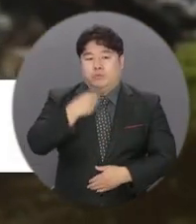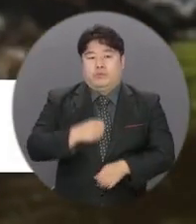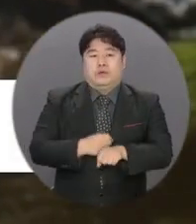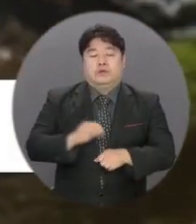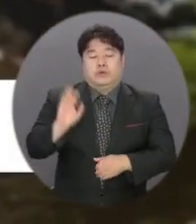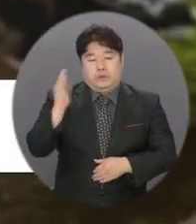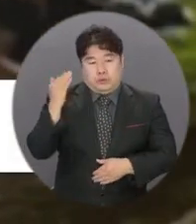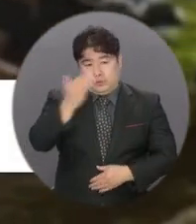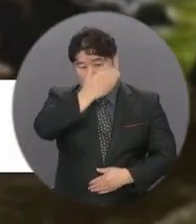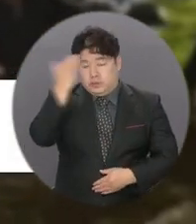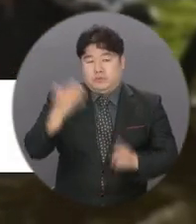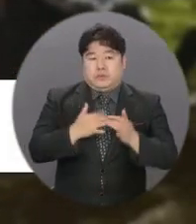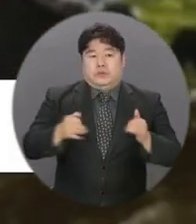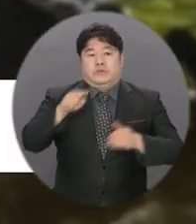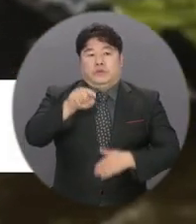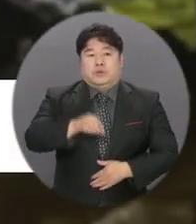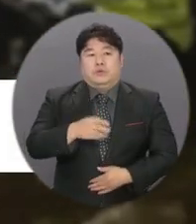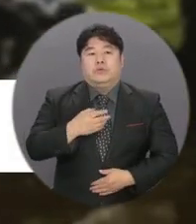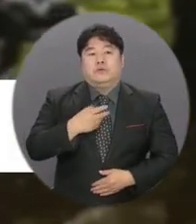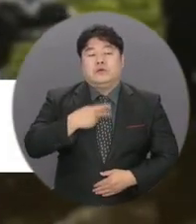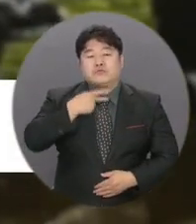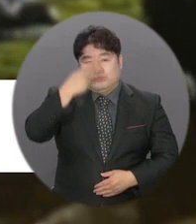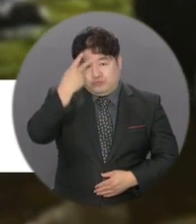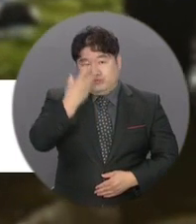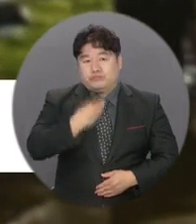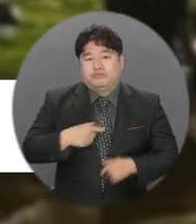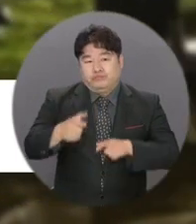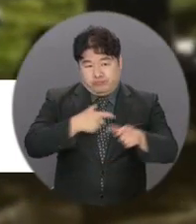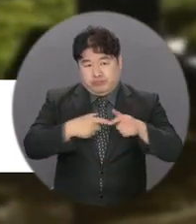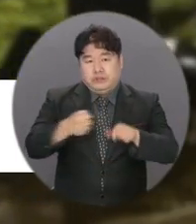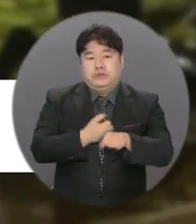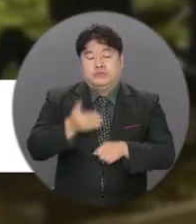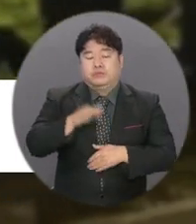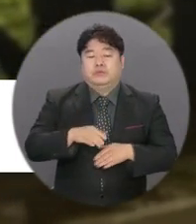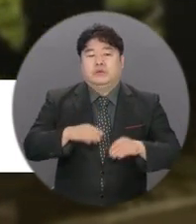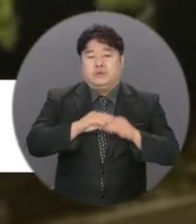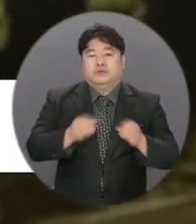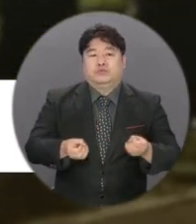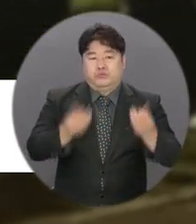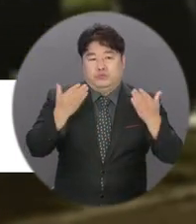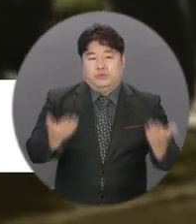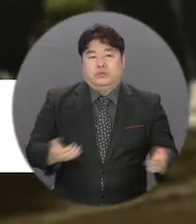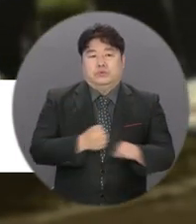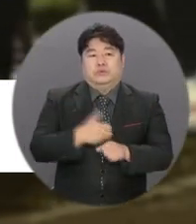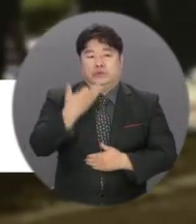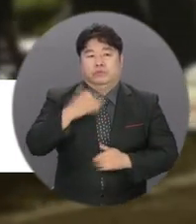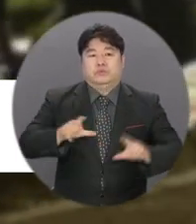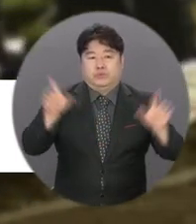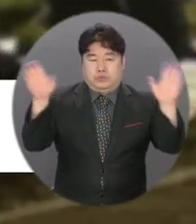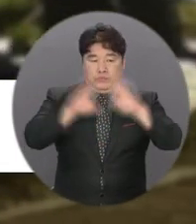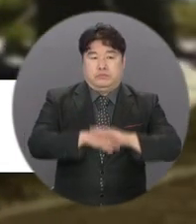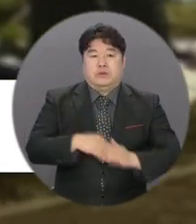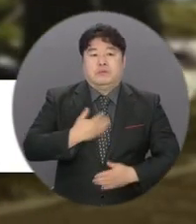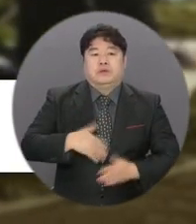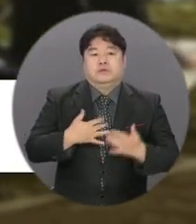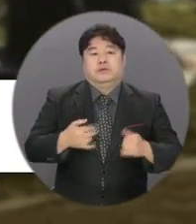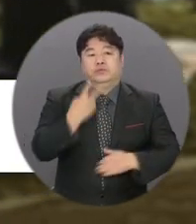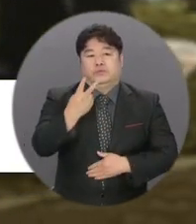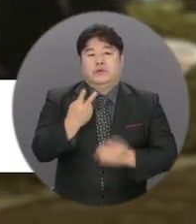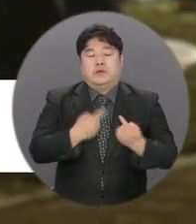최근 젊은 층을 중심으로 이곳에서 술판이 벌어지고 있는데 추석 연휴인 지난 19일 밤 지인 2명과